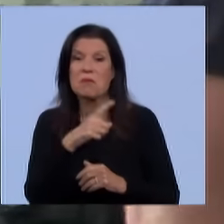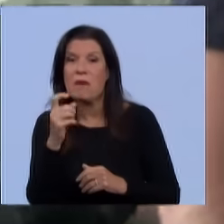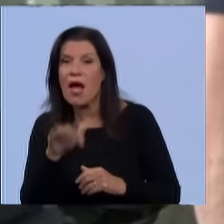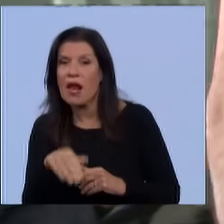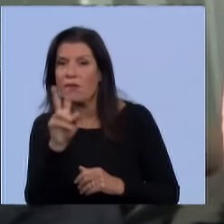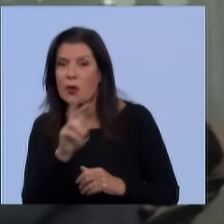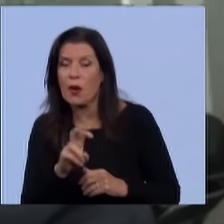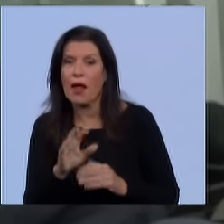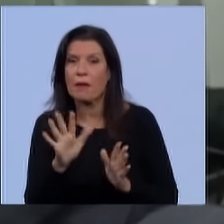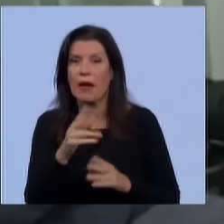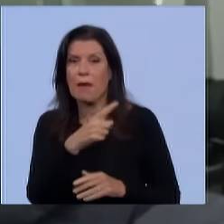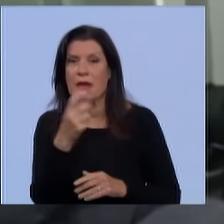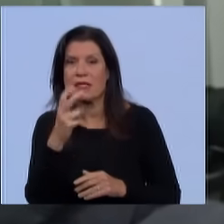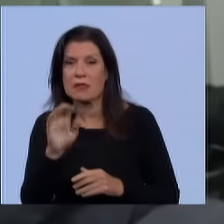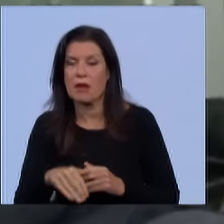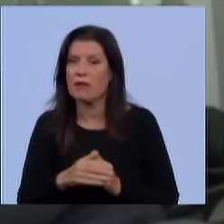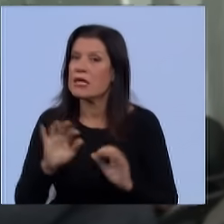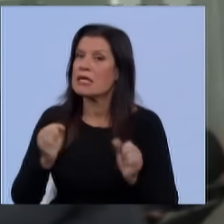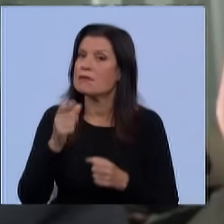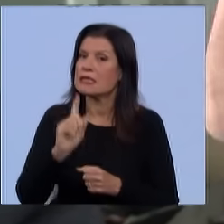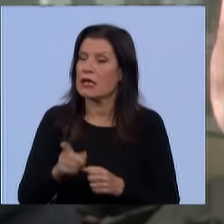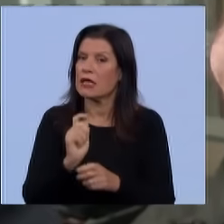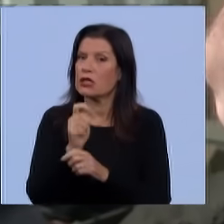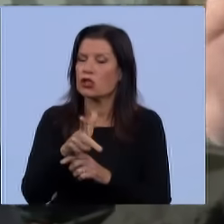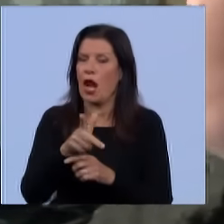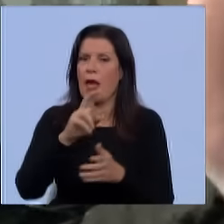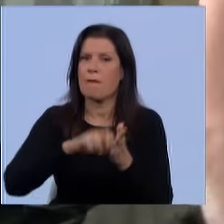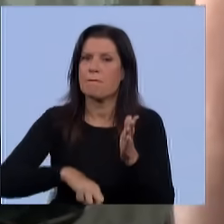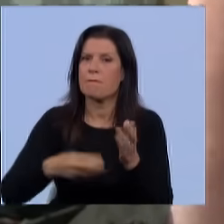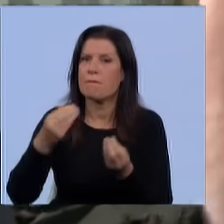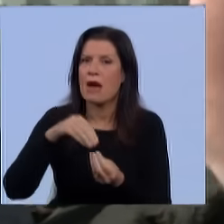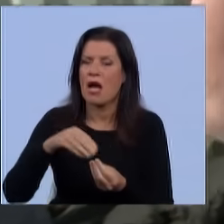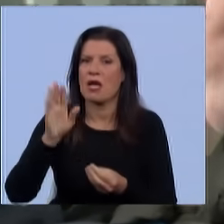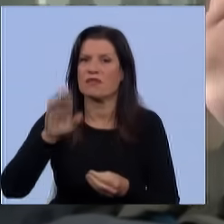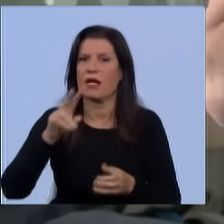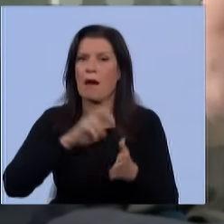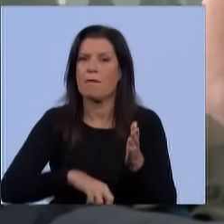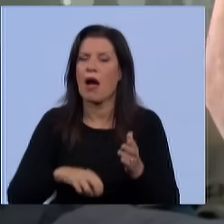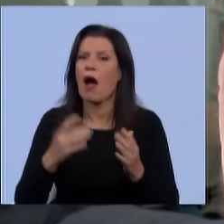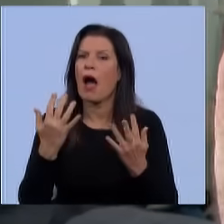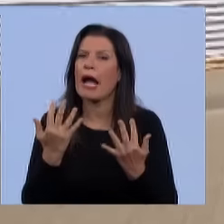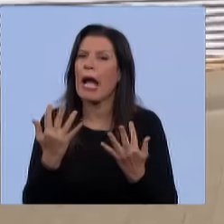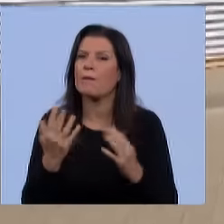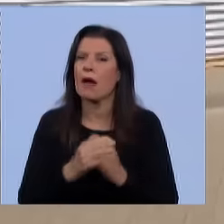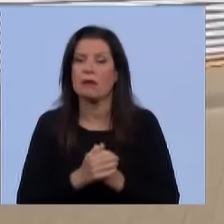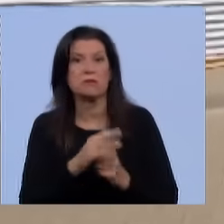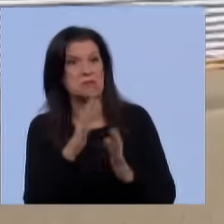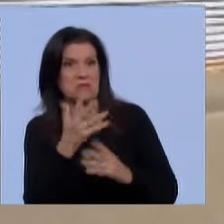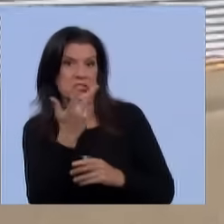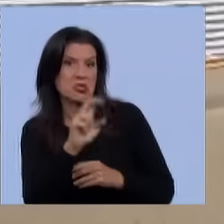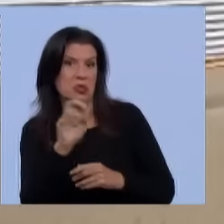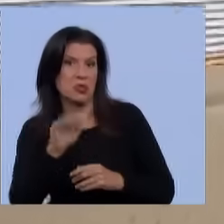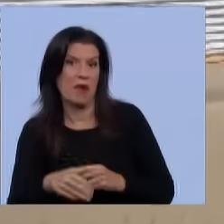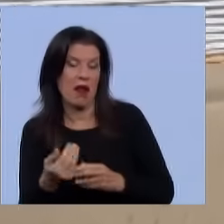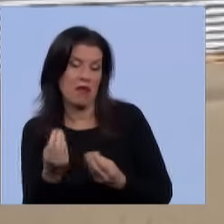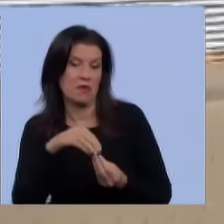על זה מס ומע"מ ואת כל המכסים. זה עוד איזה 30 אלף דולר. 30 אלף דולר. 30, 40 אלף דולר יותר. נמשיך בהסבר.